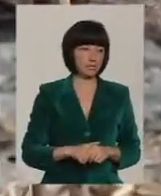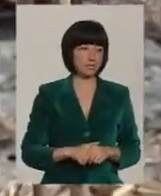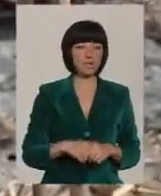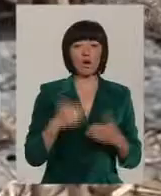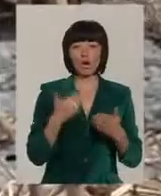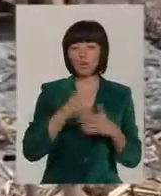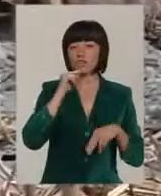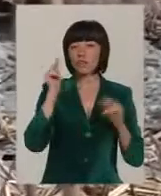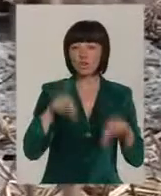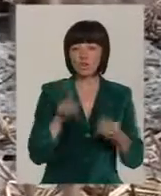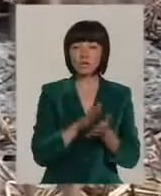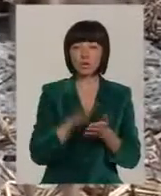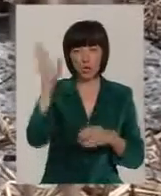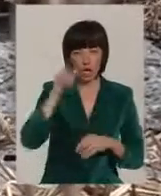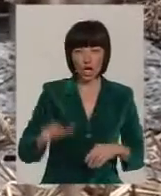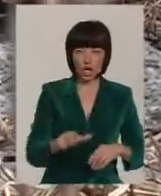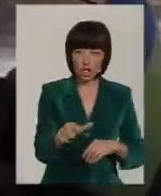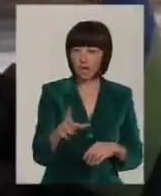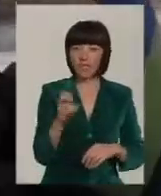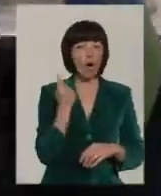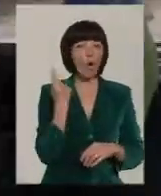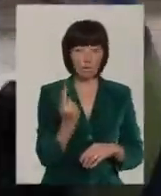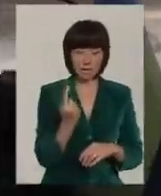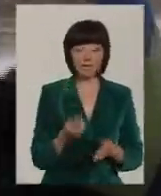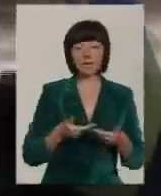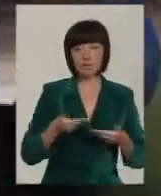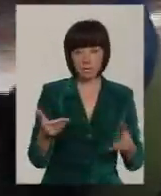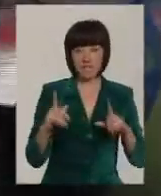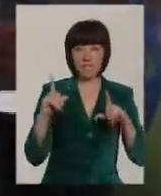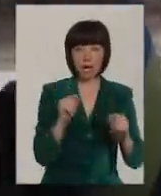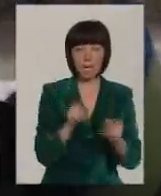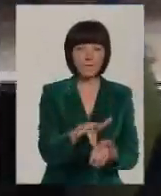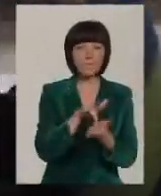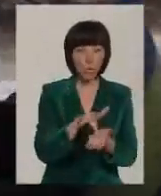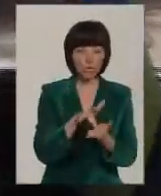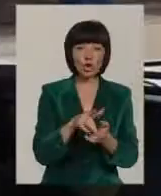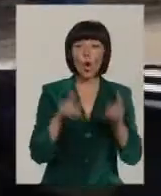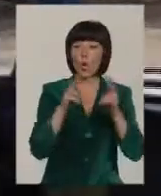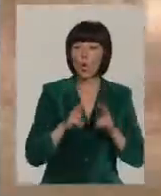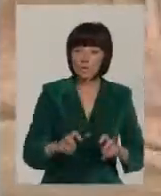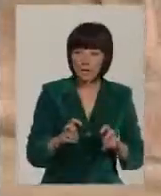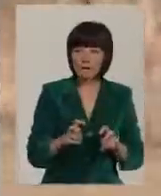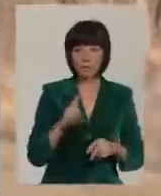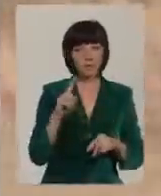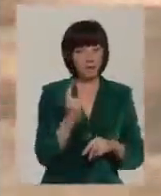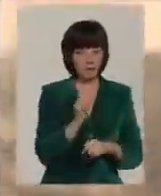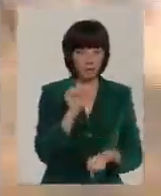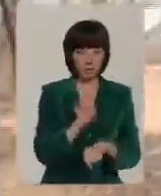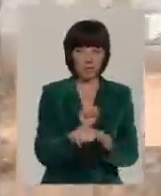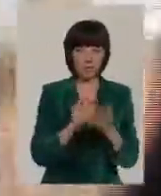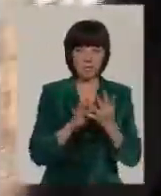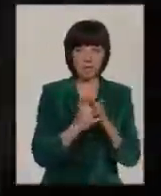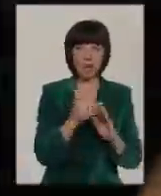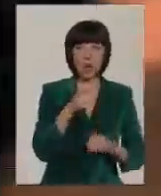Тож, винуватить забруднення річки, вочевидь, не один. І ми вирушаємо у подорож, аби розібратися. Перша зупинка –